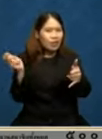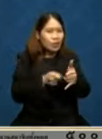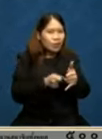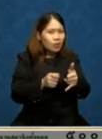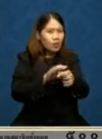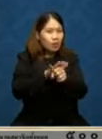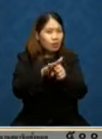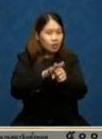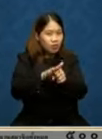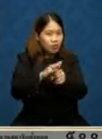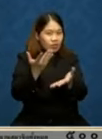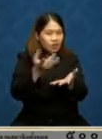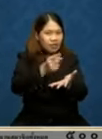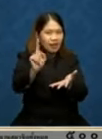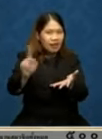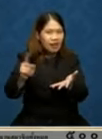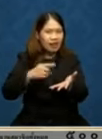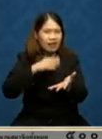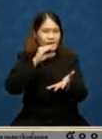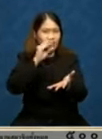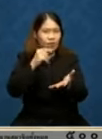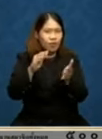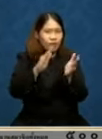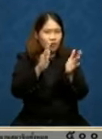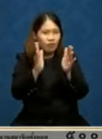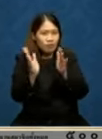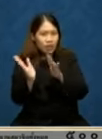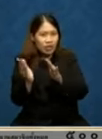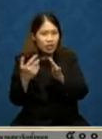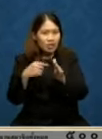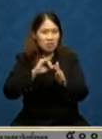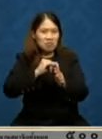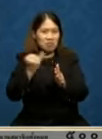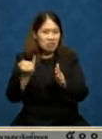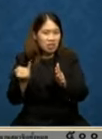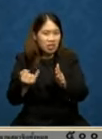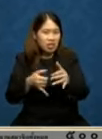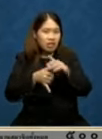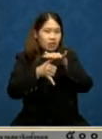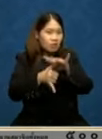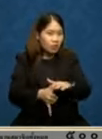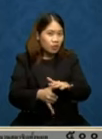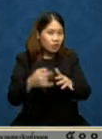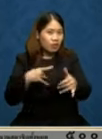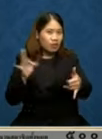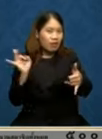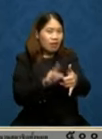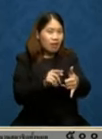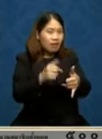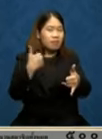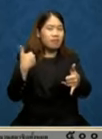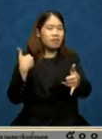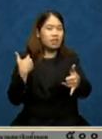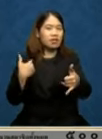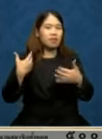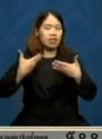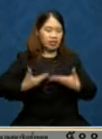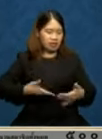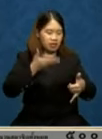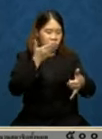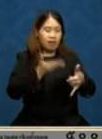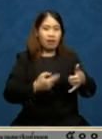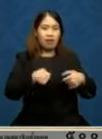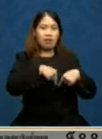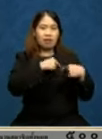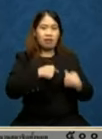รหรืออะไรที่เป็นการสั่งสอนที่จะเอ็นเอียงไปในทางด้อยค่าหรือว่าเป็นการใช้ความรุนแรงกับเด็กค่ะทั้งทางร่างกายและท